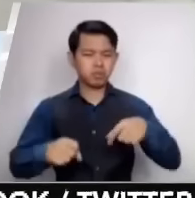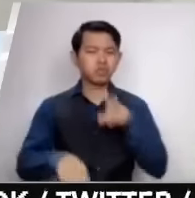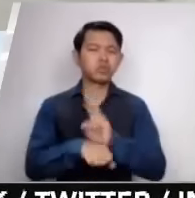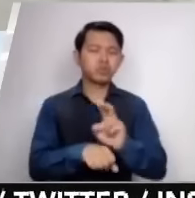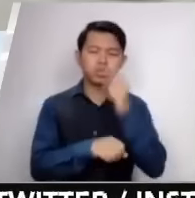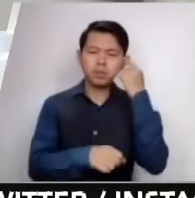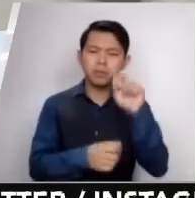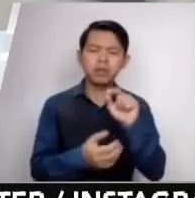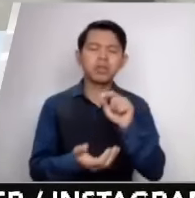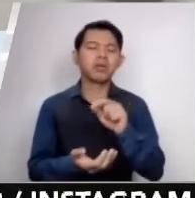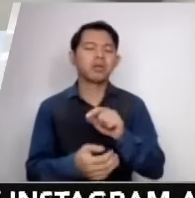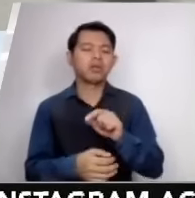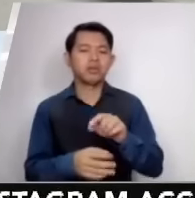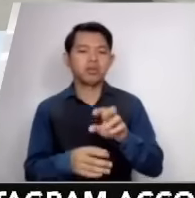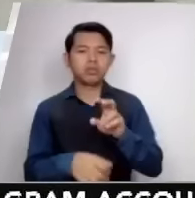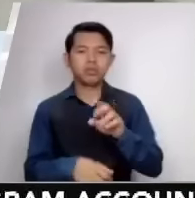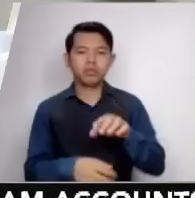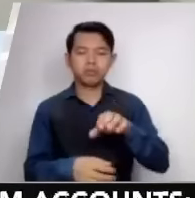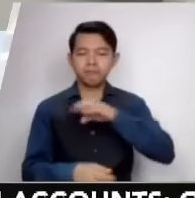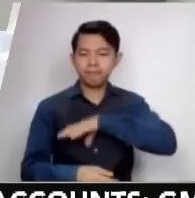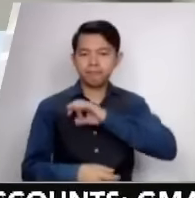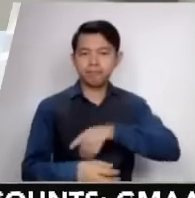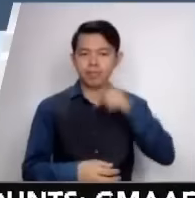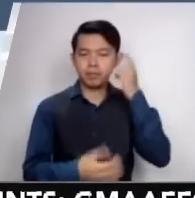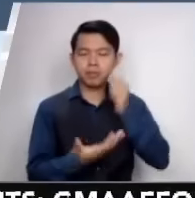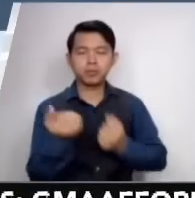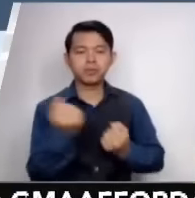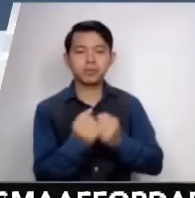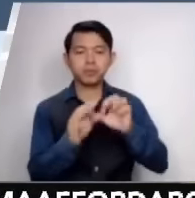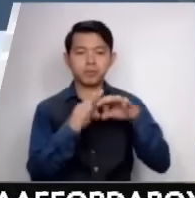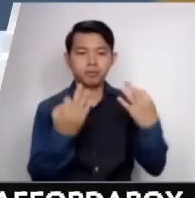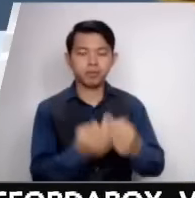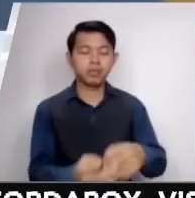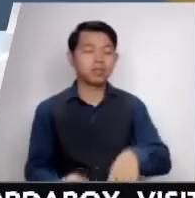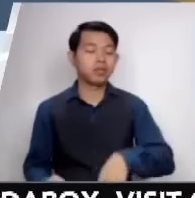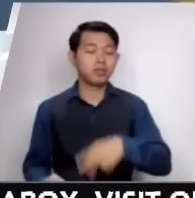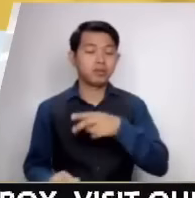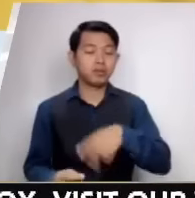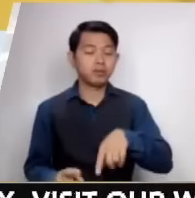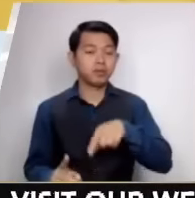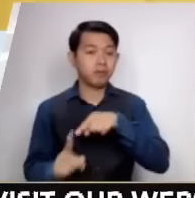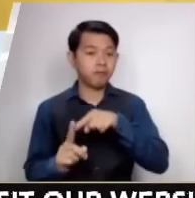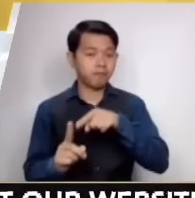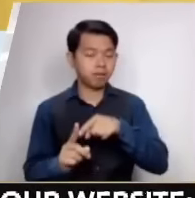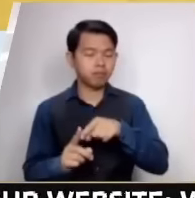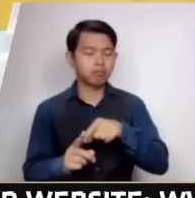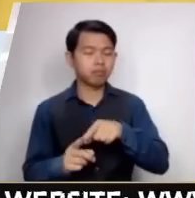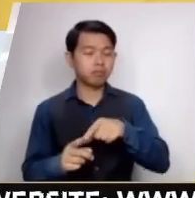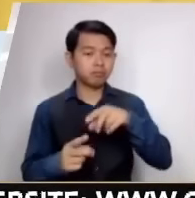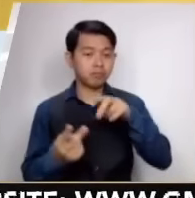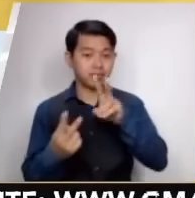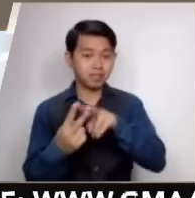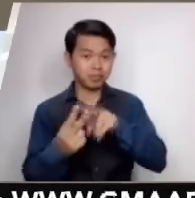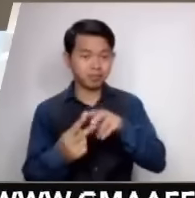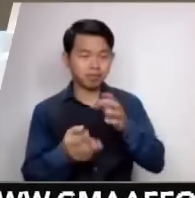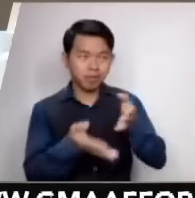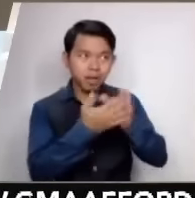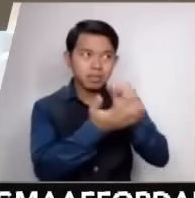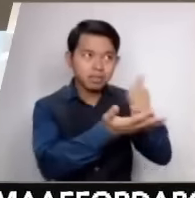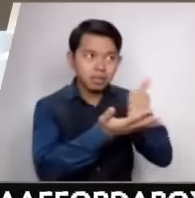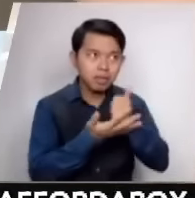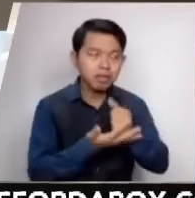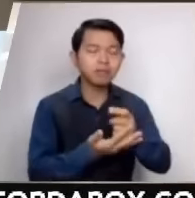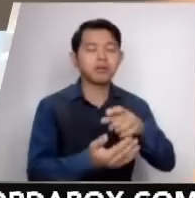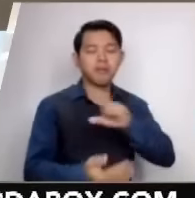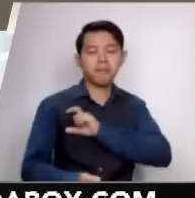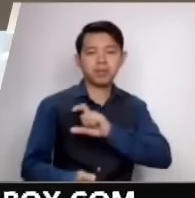Agad na nakahingi ng tulong ang biktima sa mga rumorondang polis. Kaya naaresto ang isa sa mga suspect, ang nabawing motorsiklo sa kanya, na